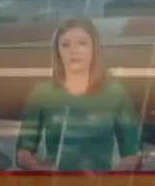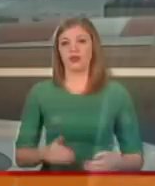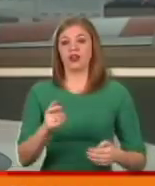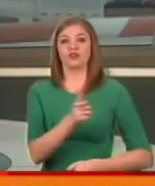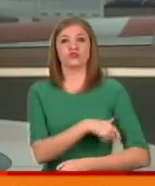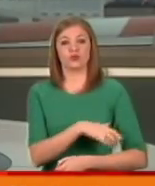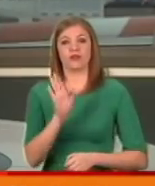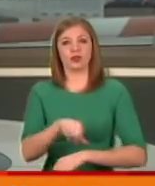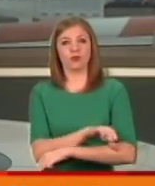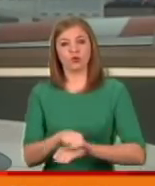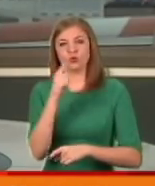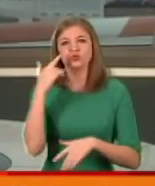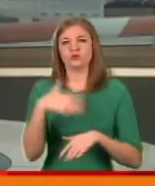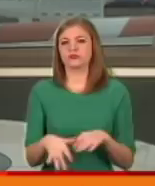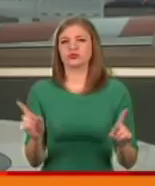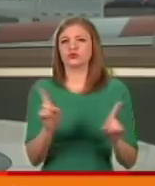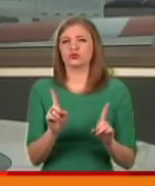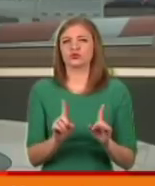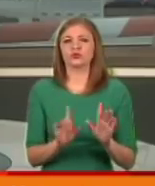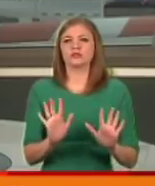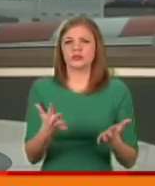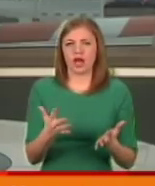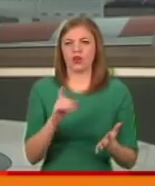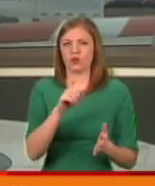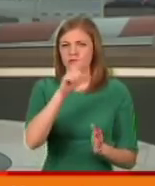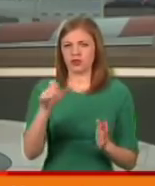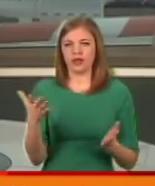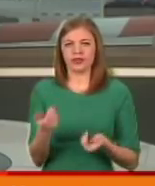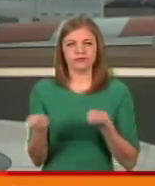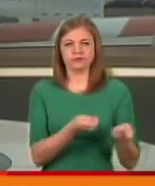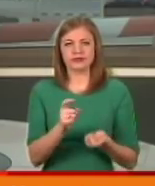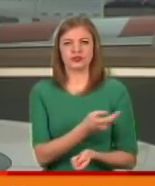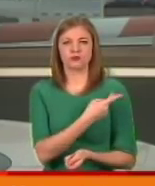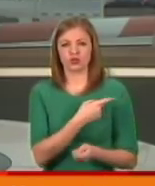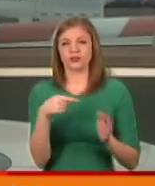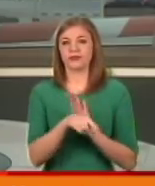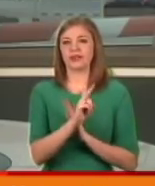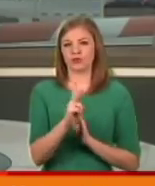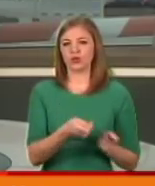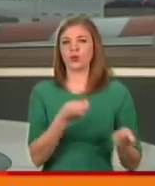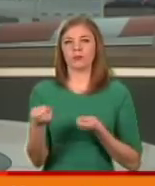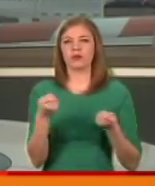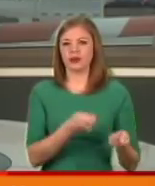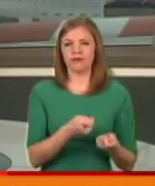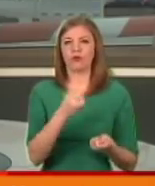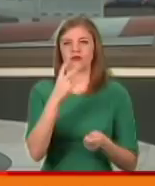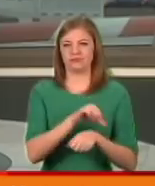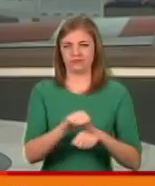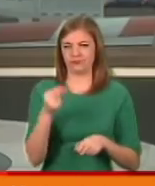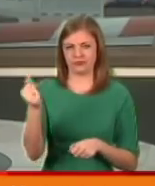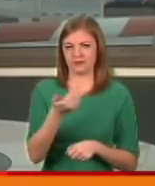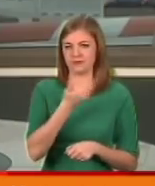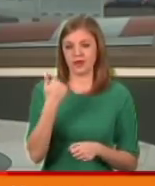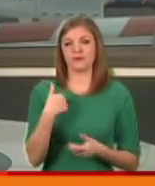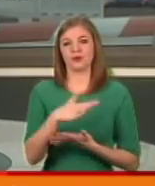Чергування на кордоні, аби зрозуміти, що сталося з човниками і мурахами, іншими словами, тими, хто перевозить нерозмитнені товари.